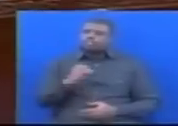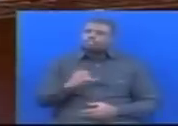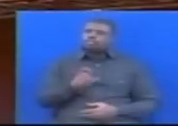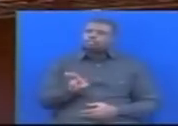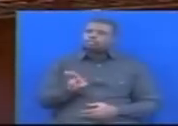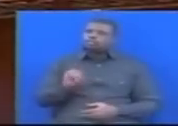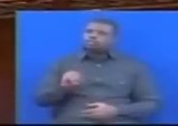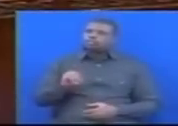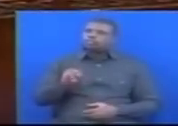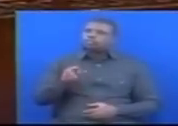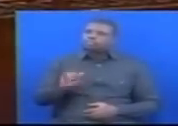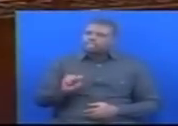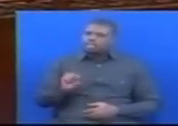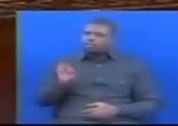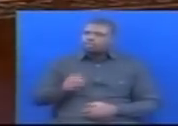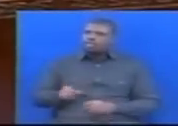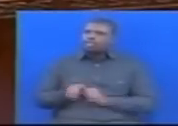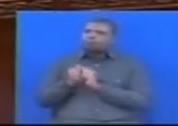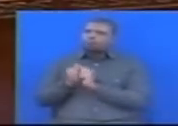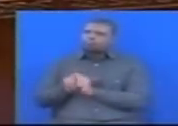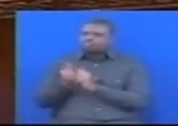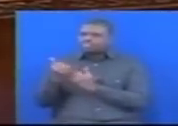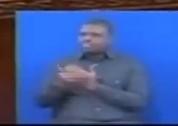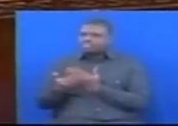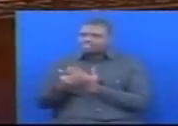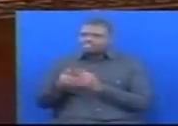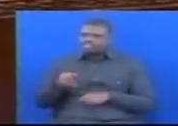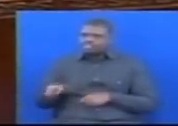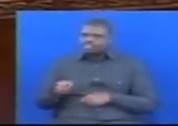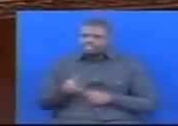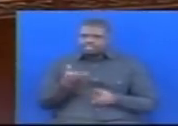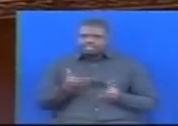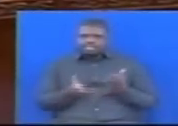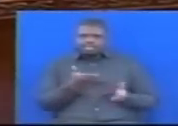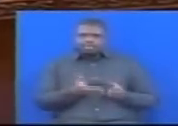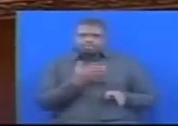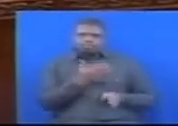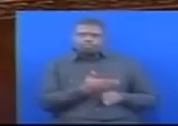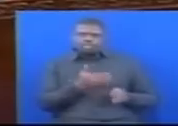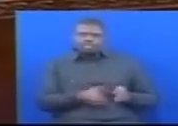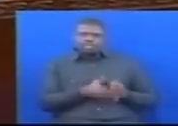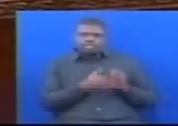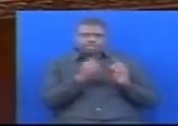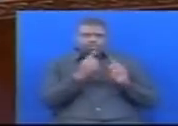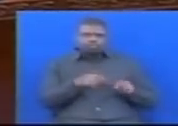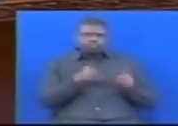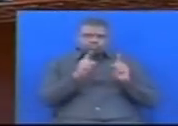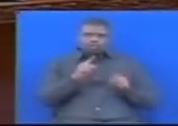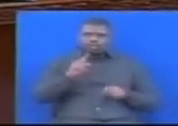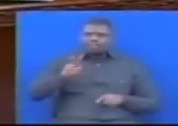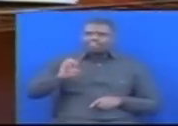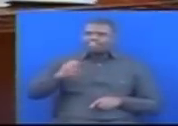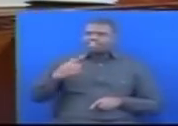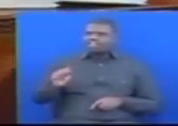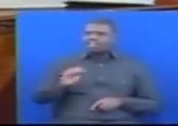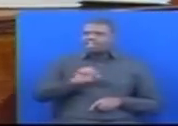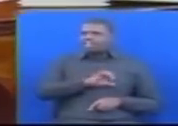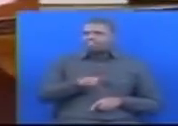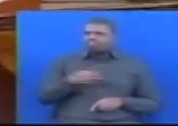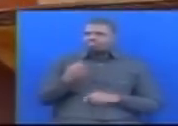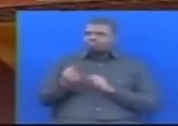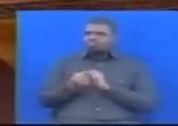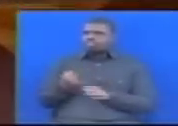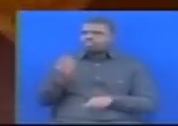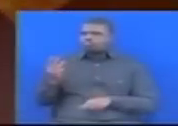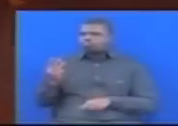nchini zilizopangiwa kujengewa chuo cha VETA mwaka 2013. Je, ni lini serikali itajenga chuo